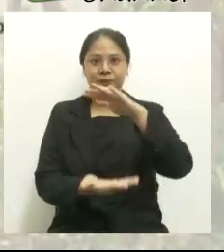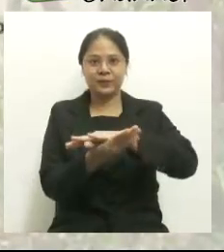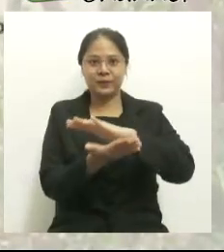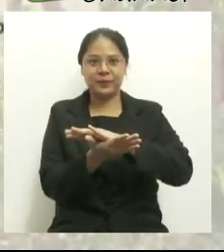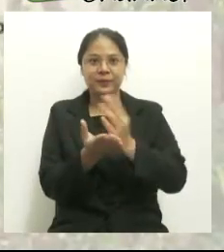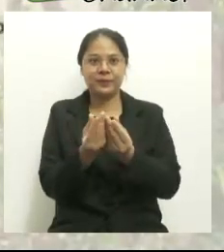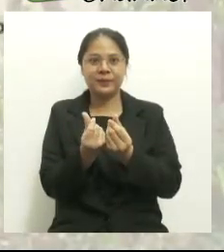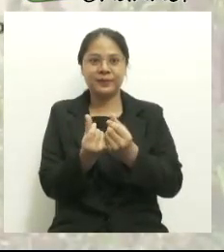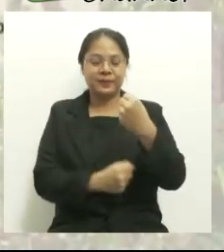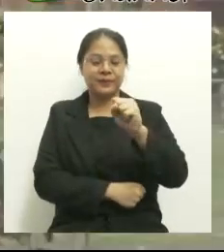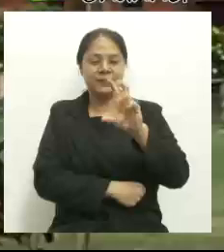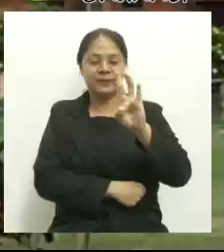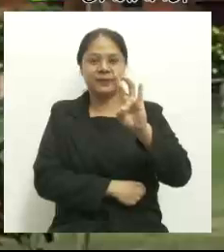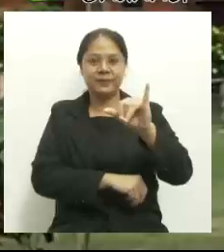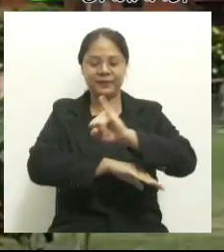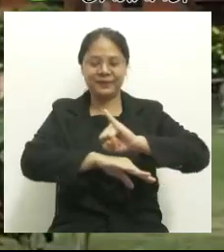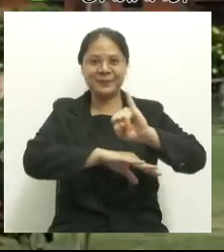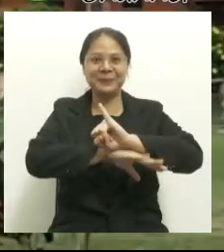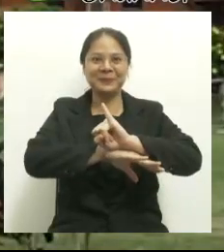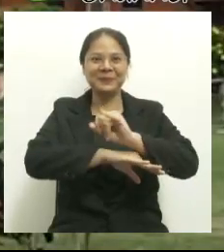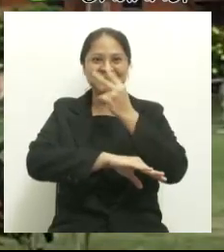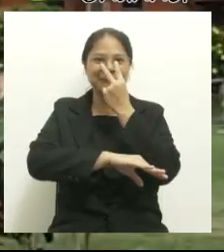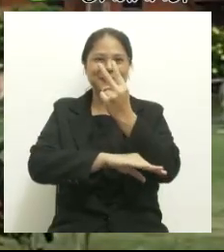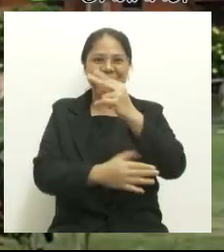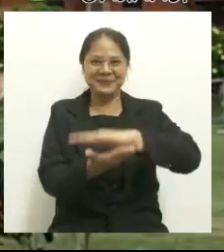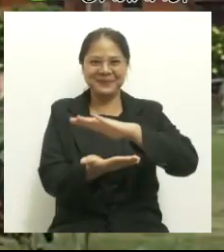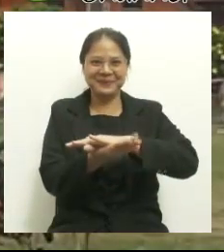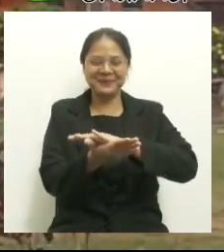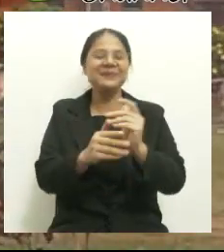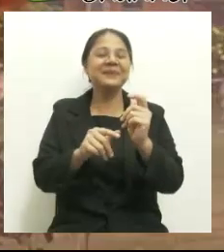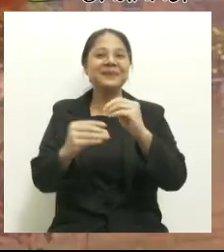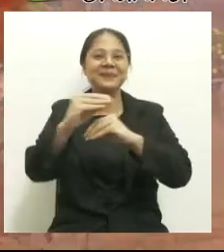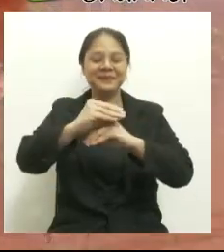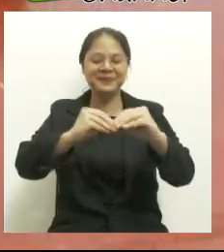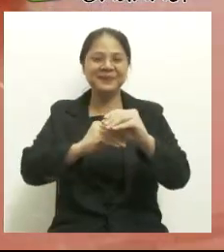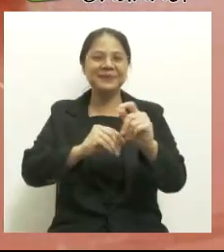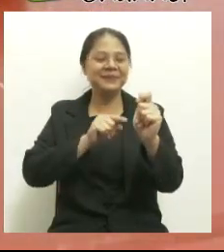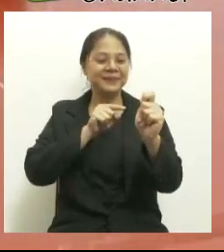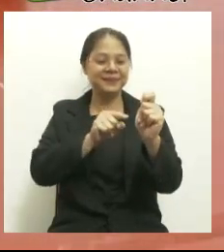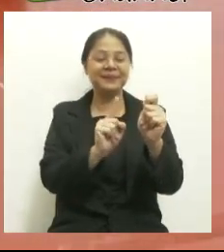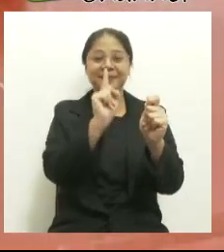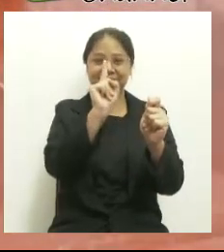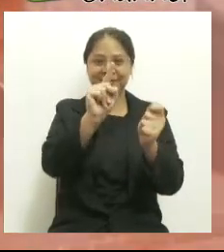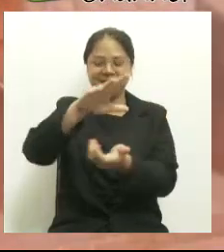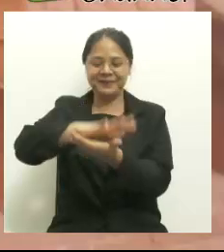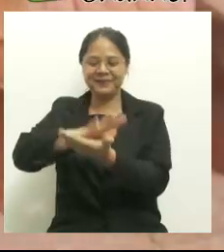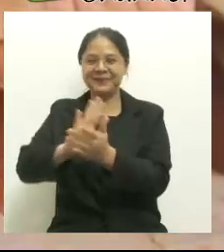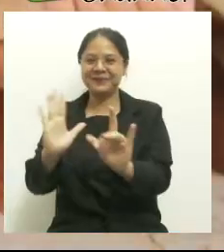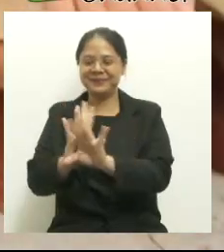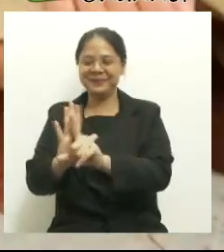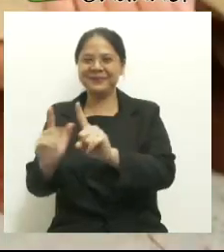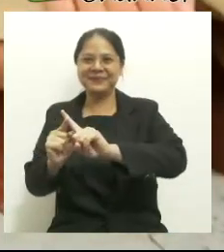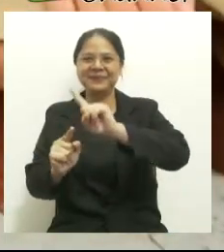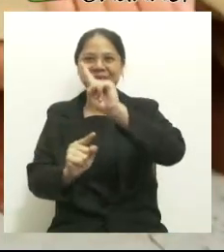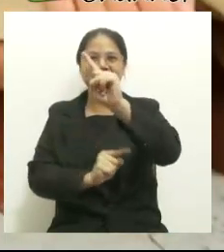าโรงเรียนบ้านท่าข้ามเป็นโรงเรียนในโครงการ1อำเภอ1โรงเรียนคุณภาพของสำนักงานเขตพื้น